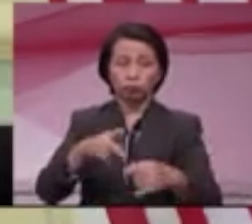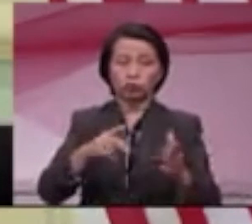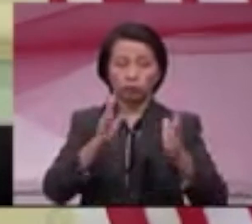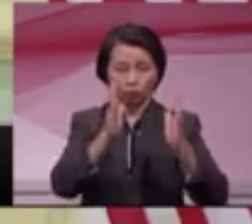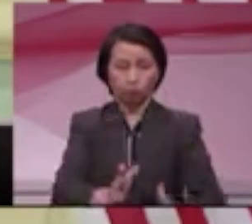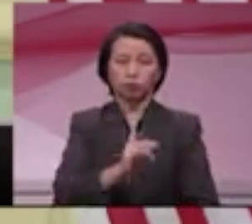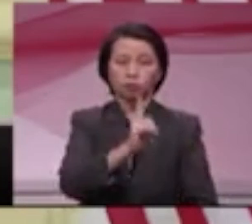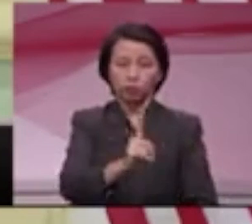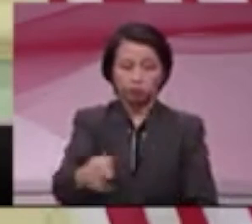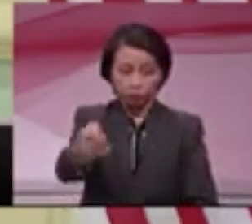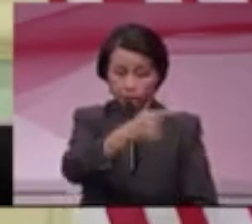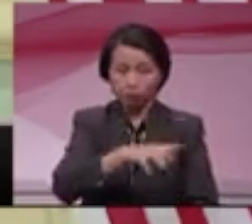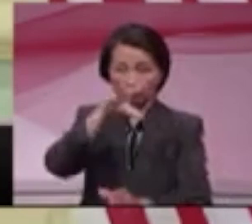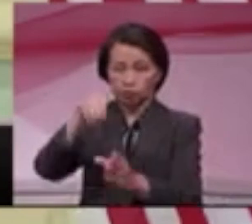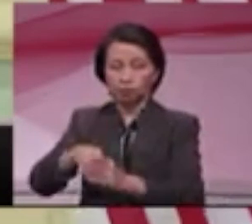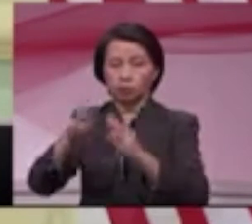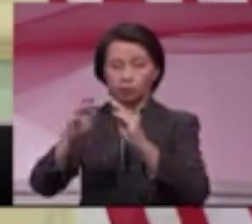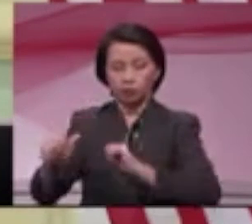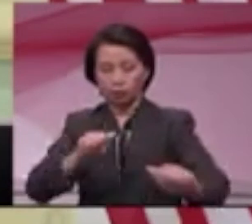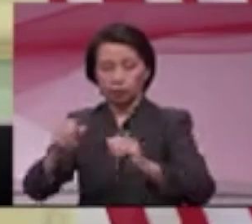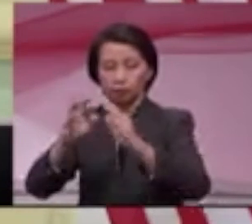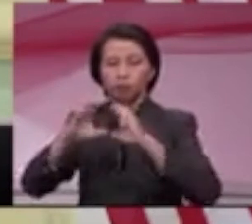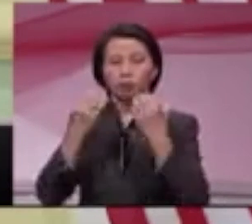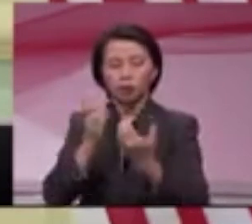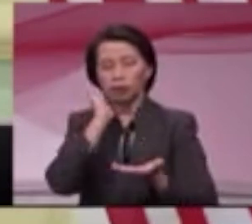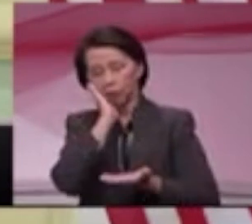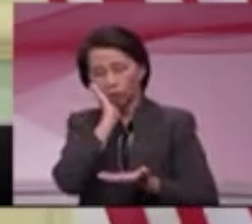peserta-peserta ataupun mereka yang terlibat di dalam aktiviti